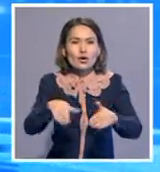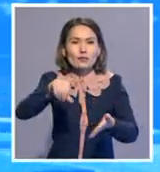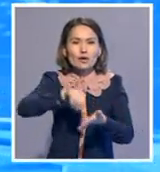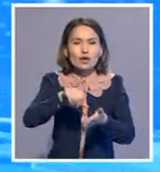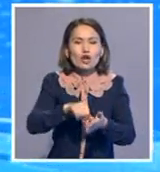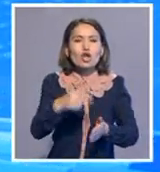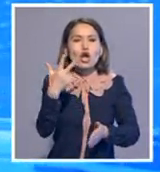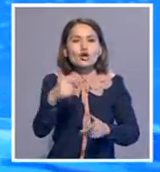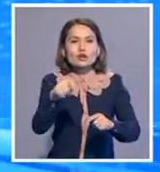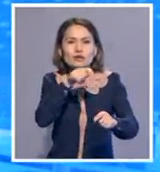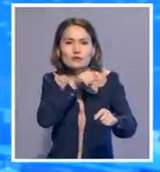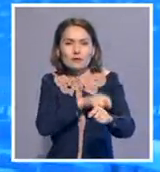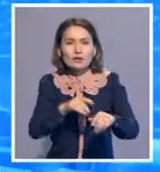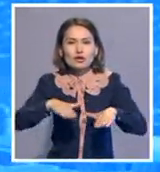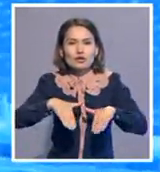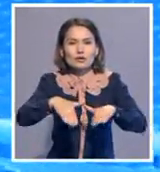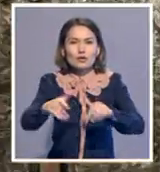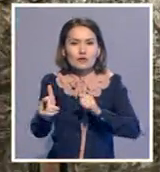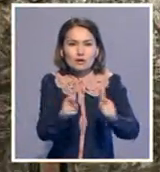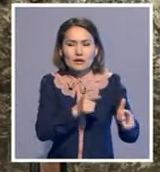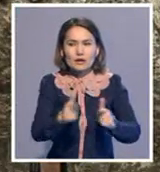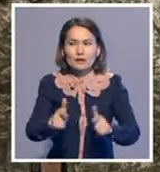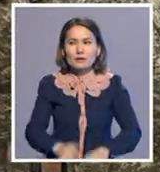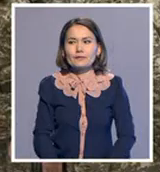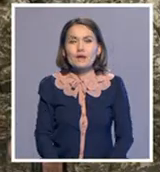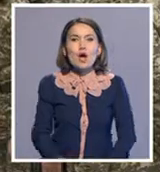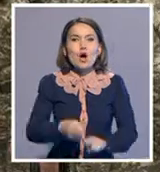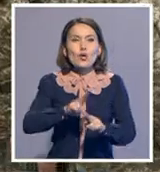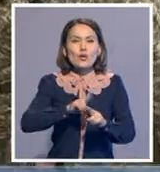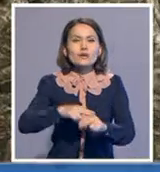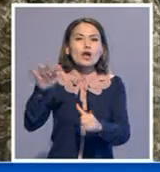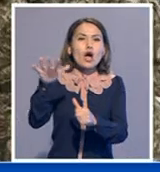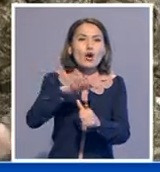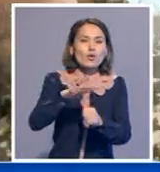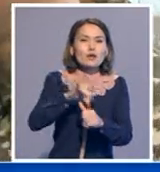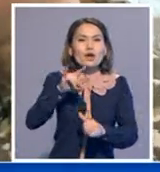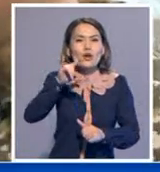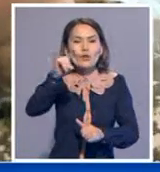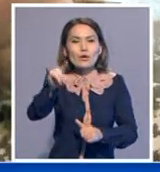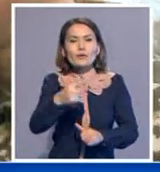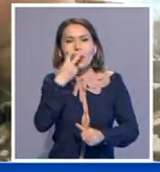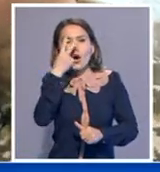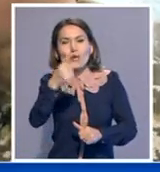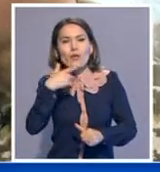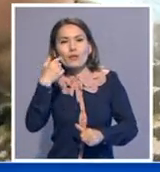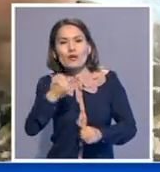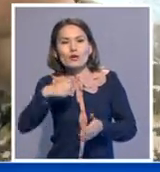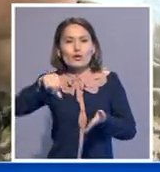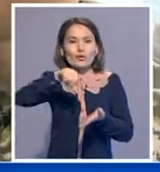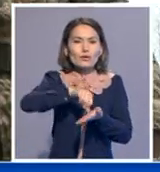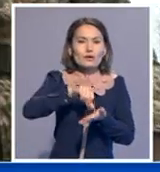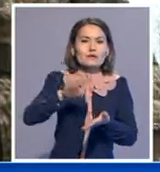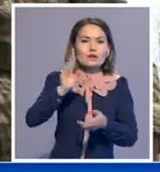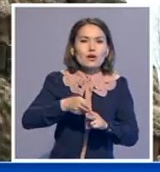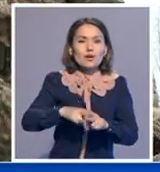метрді мінсіз жүріп өтуге әзір. Жерді көктен тамашалау елдостың бала арманы болатын қазір ақиқатқа айналдырып жүр. Үш жыл ішінде ол